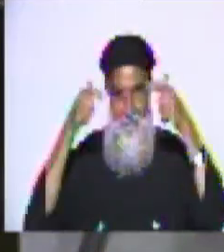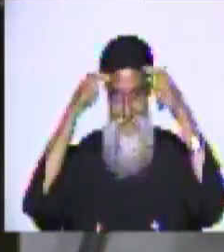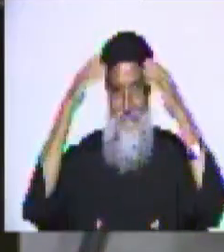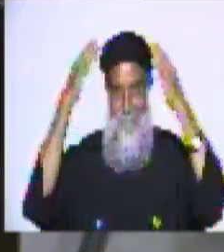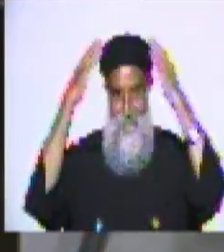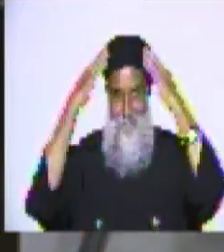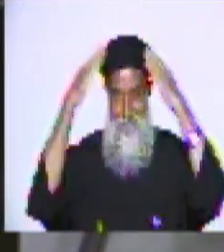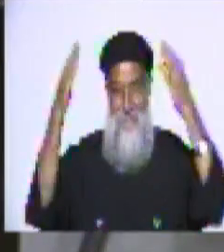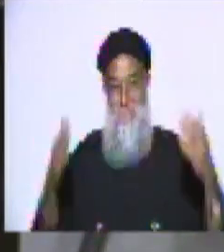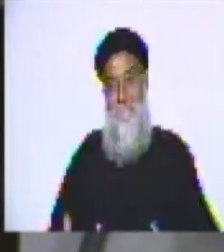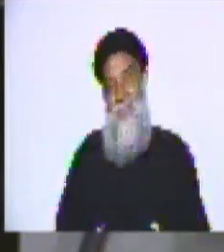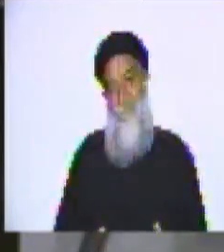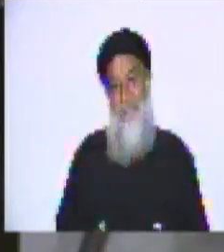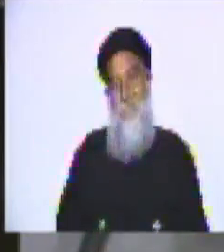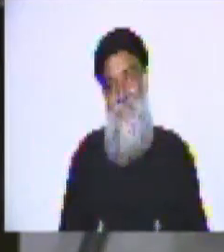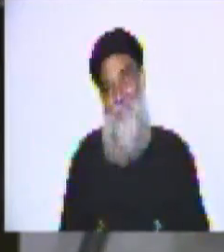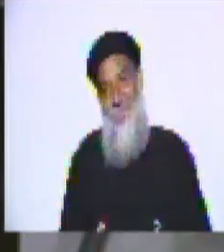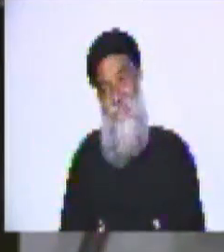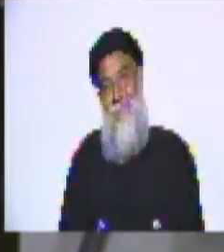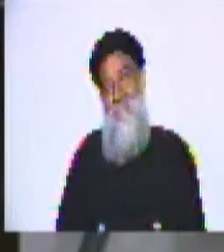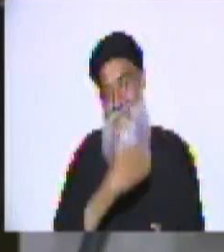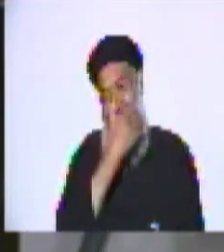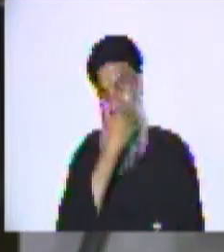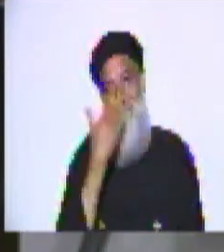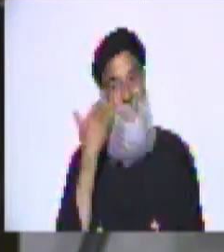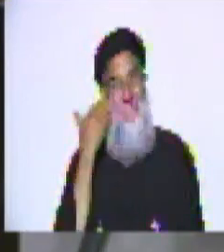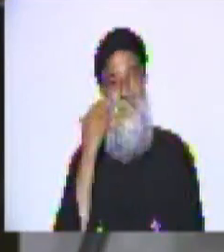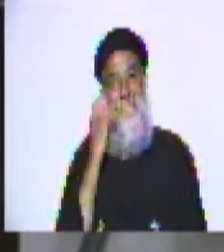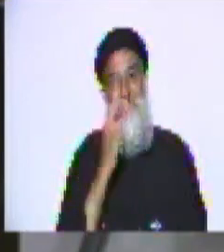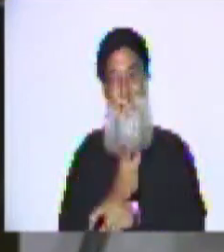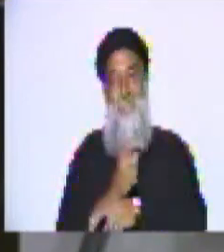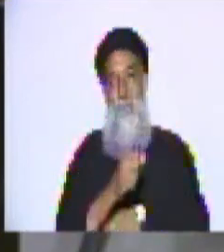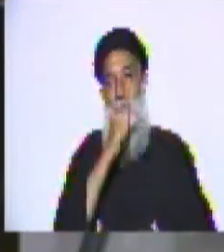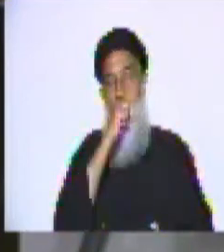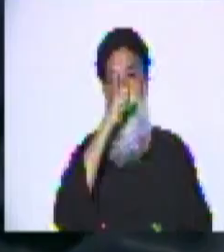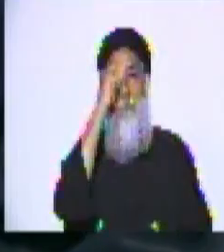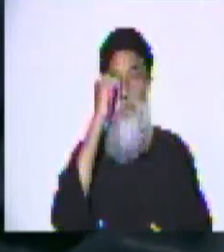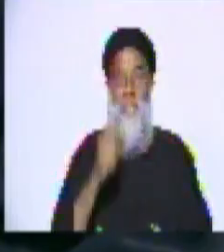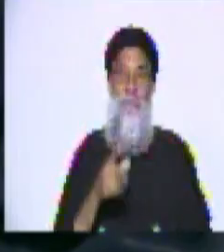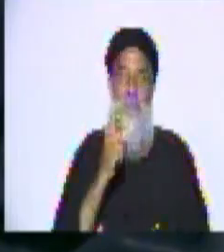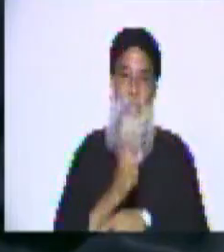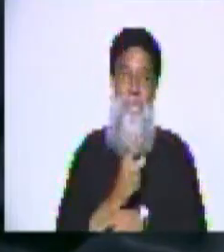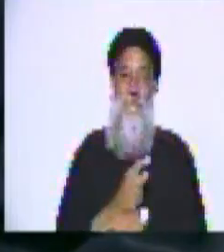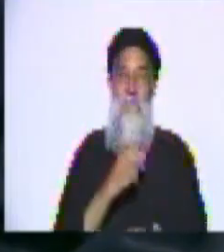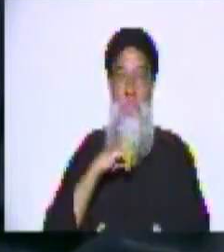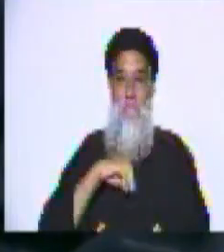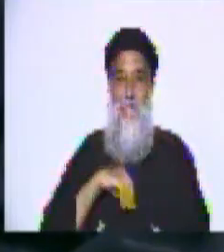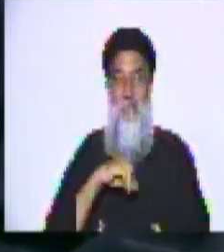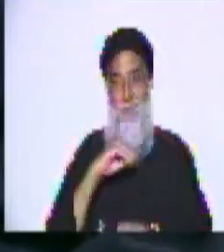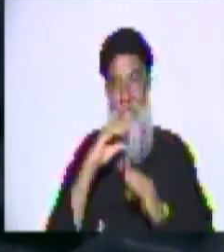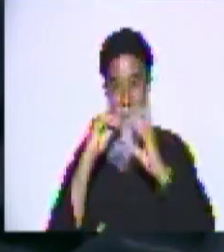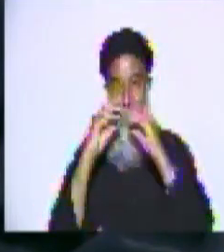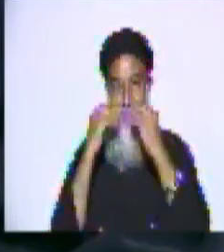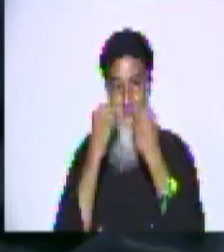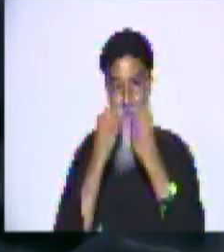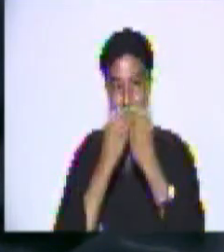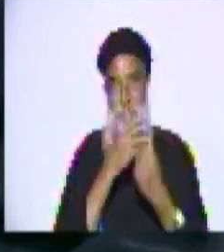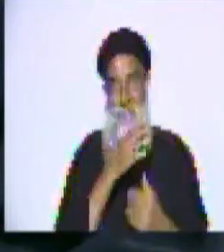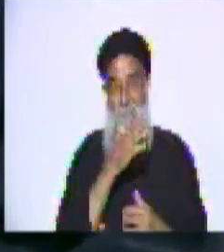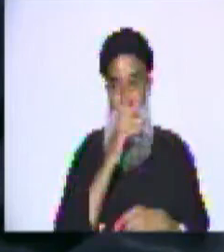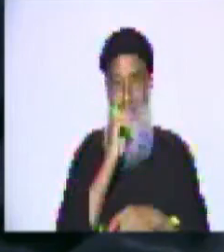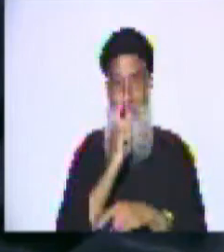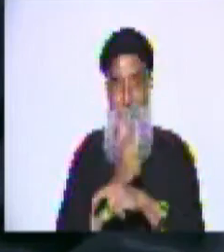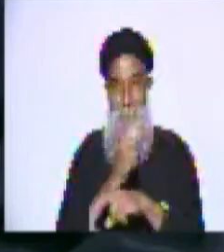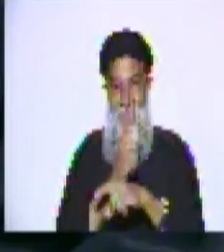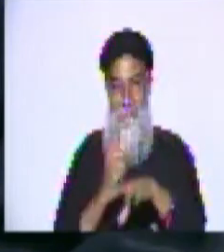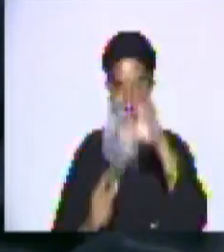وسهلا. عشان بقى صوم الرسل وعيد أبائنا الرسل بعد كده، جميل، عايزين يفتك النهاردة تكلمنا شوية عن الآباء الرسل.